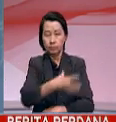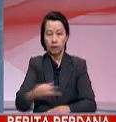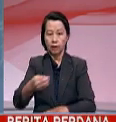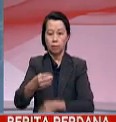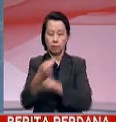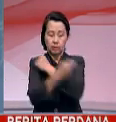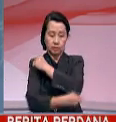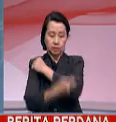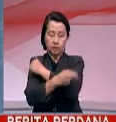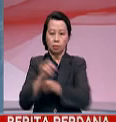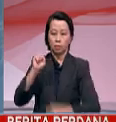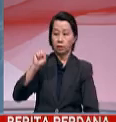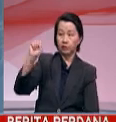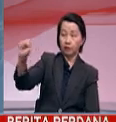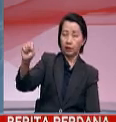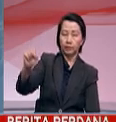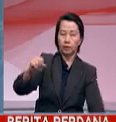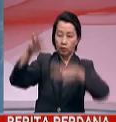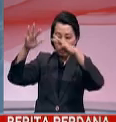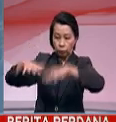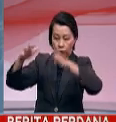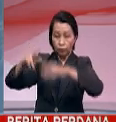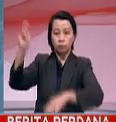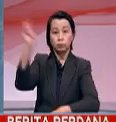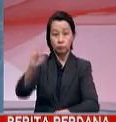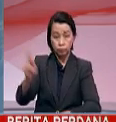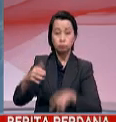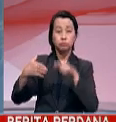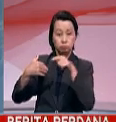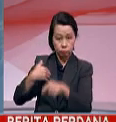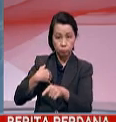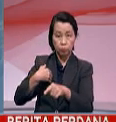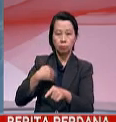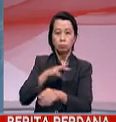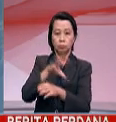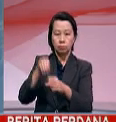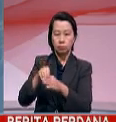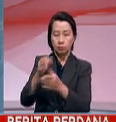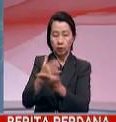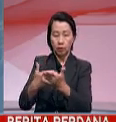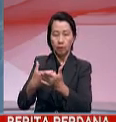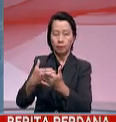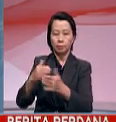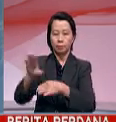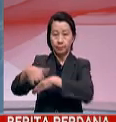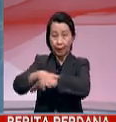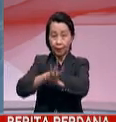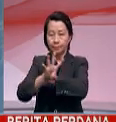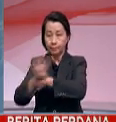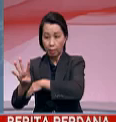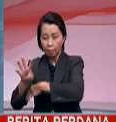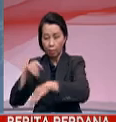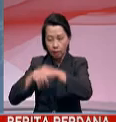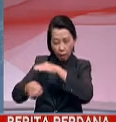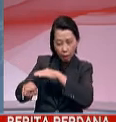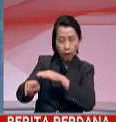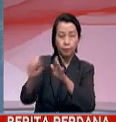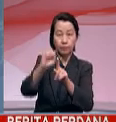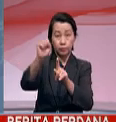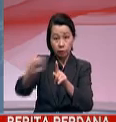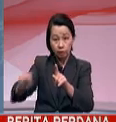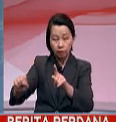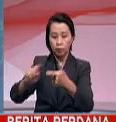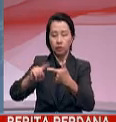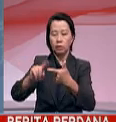di negeri Sabah, hujan beserta ribut petir di beberapa tempat melibatkan bahagian pantai barat, pedalaman Sandakan dan juga